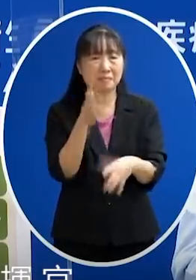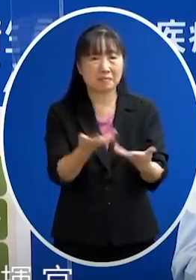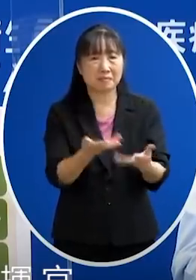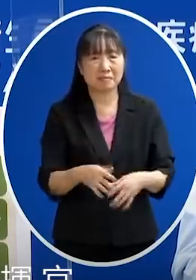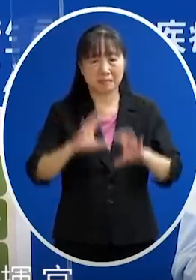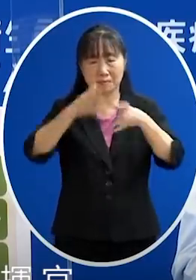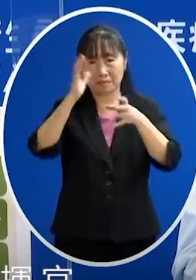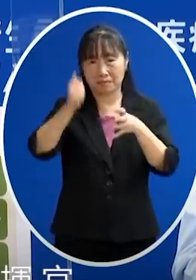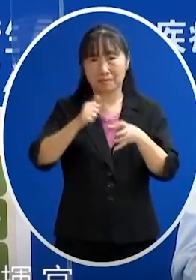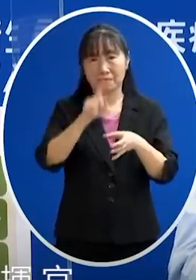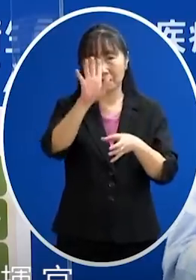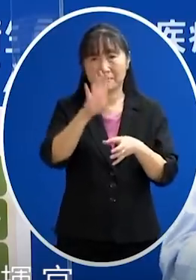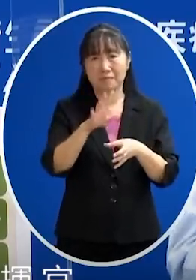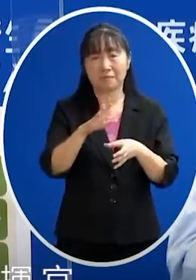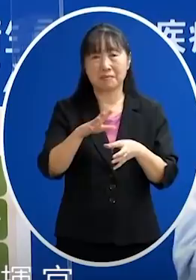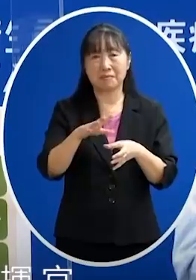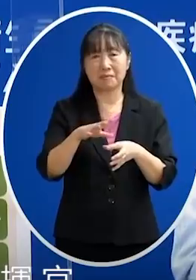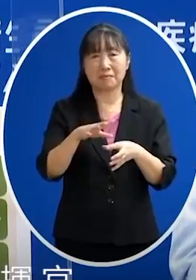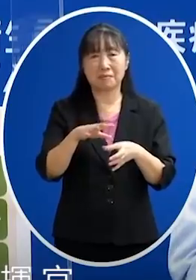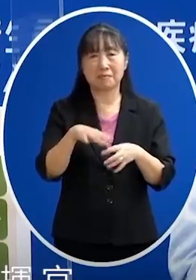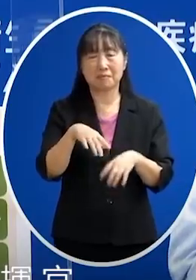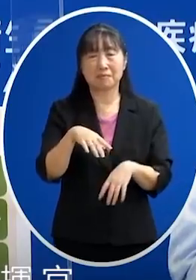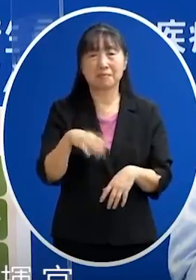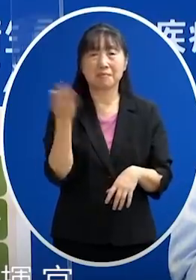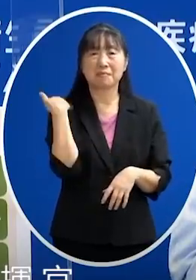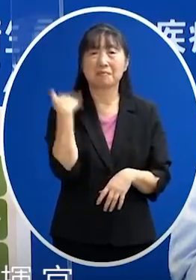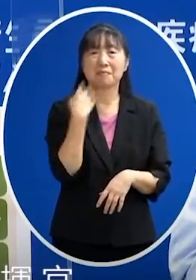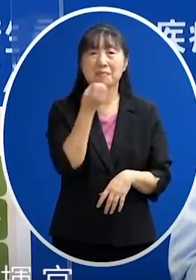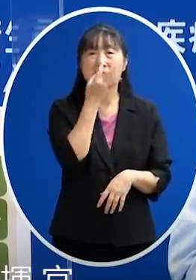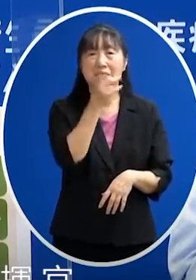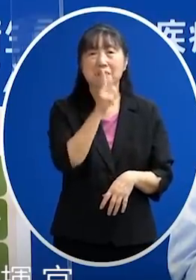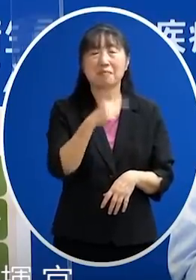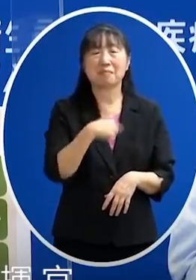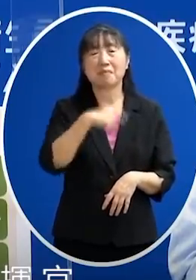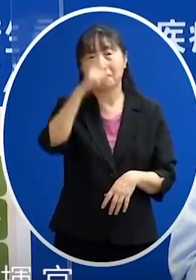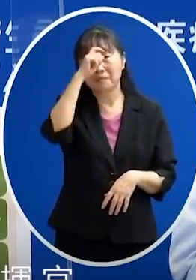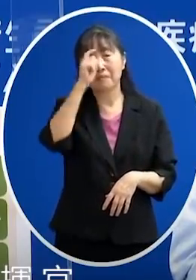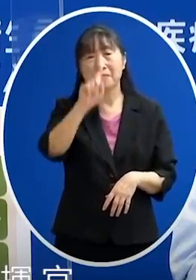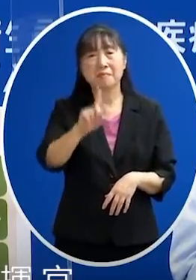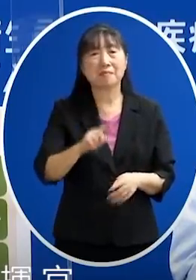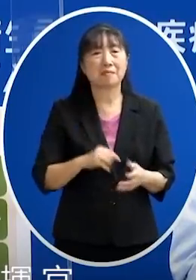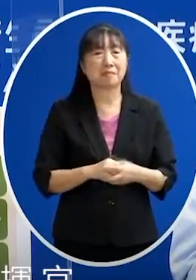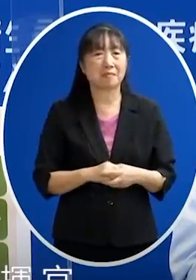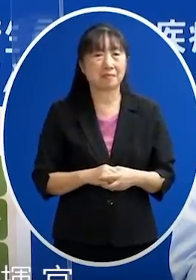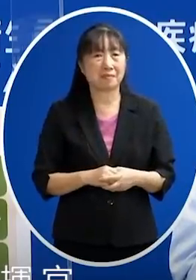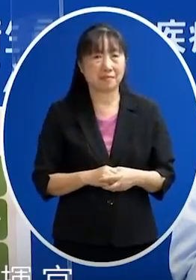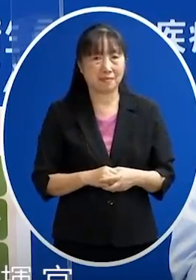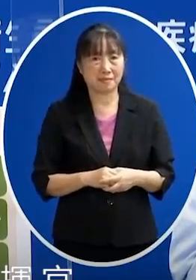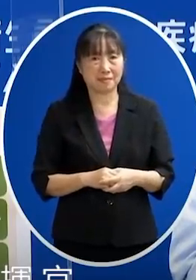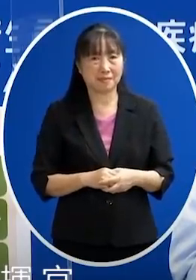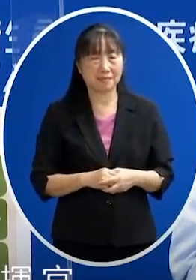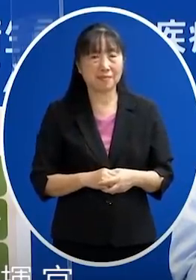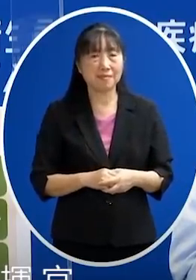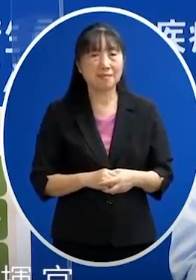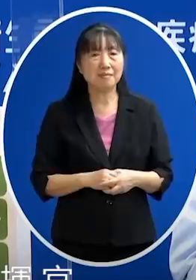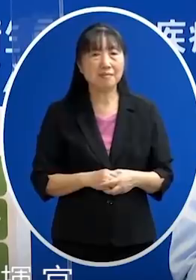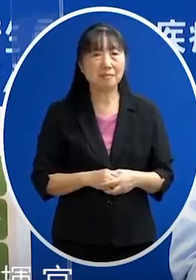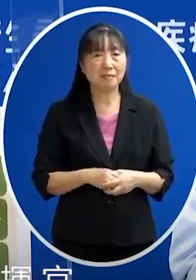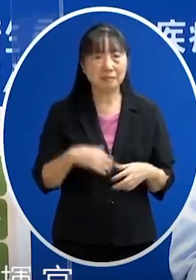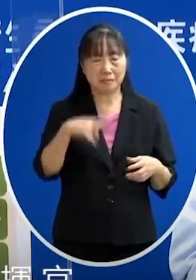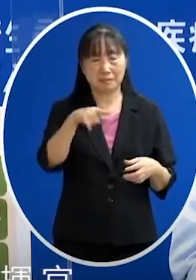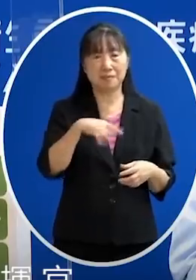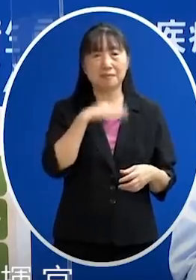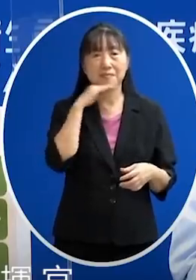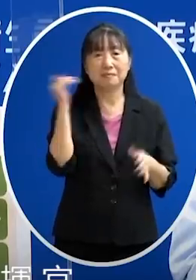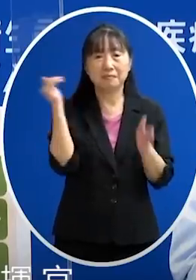统有表达过，其实他的一个相关的一个期待，那我想这个就到时候再看